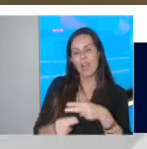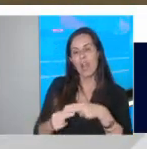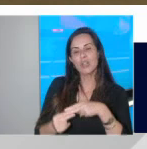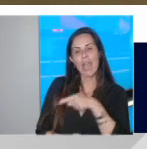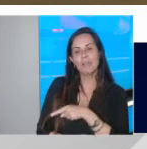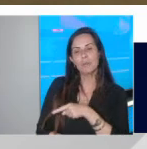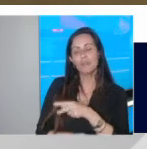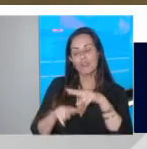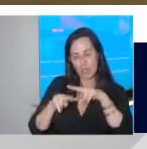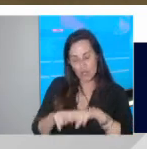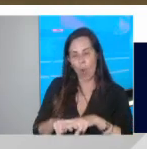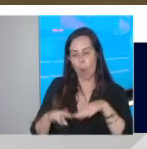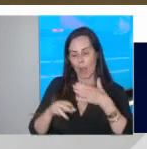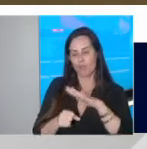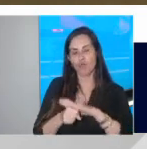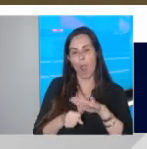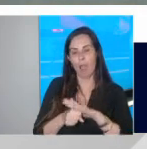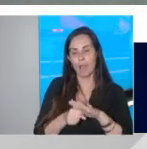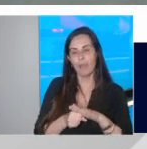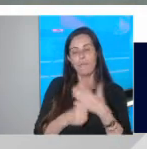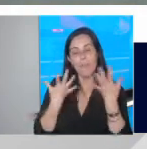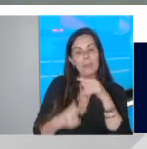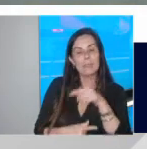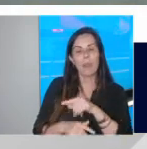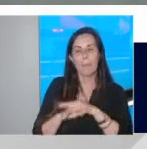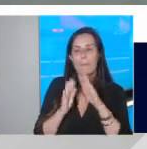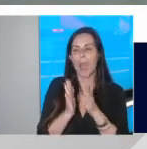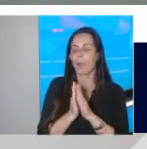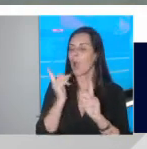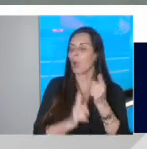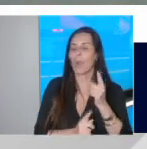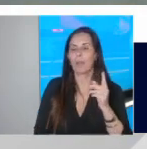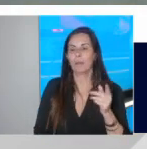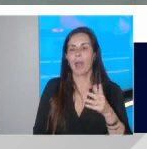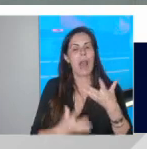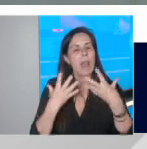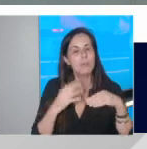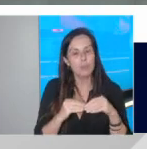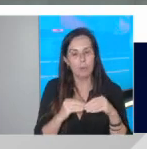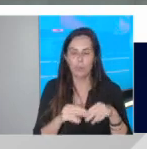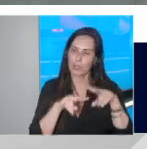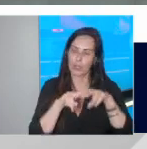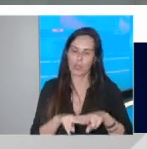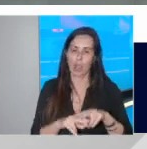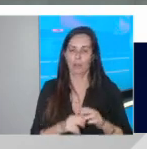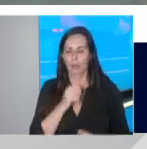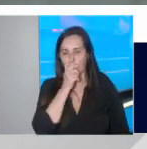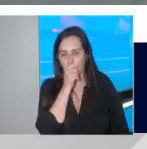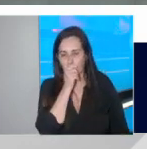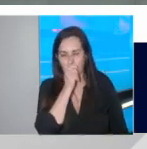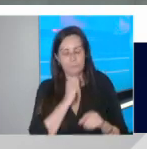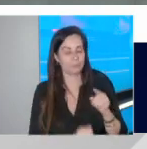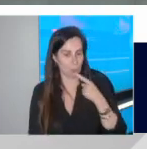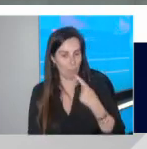לשכניהם ששרדו את השואה, ומדווחים להם על קורות הקהילה ומשפחתם שנשארה מאחור. זאת